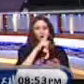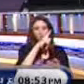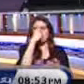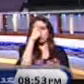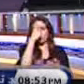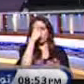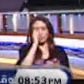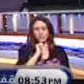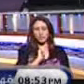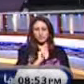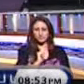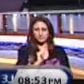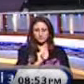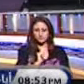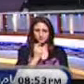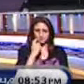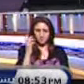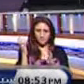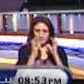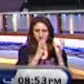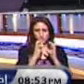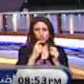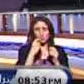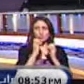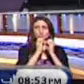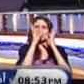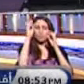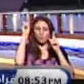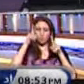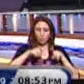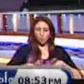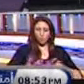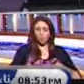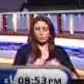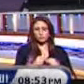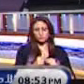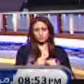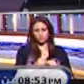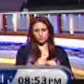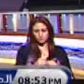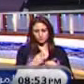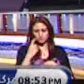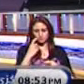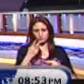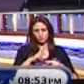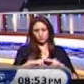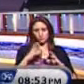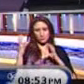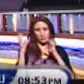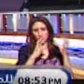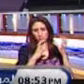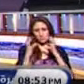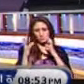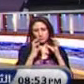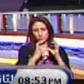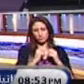أيضا هناك اليوم يبدأ السوق الرئيسي لمدينة أوسنا اليوم حدث أنه فيه مشاجرة بين